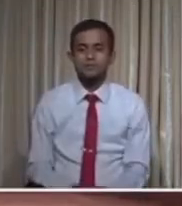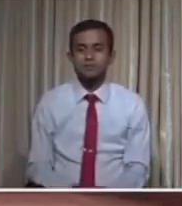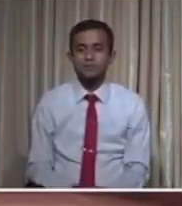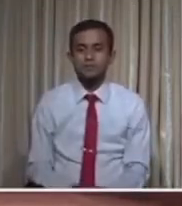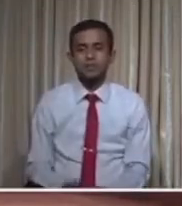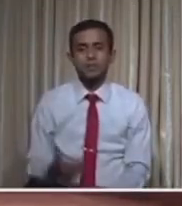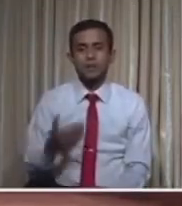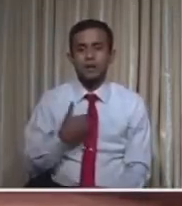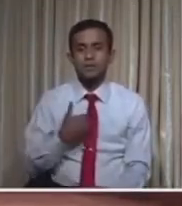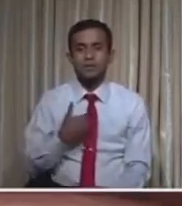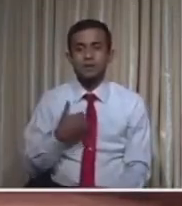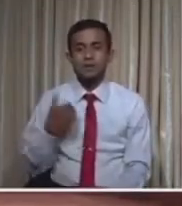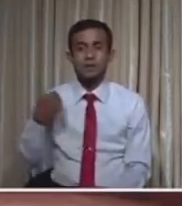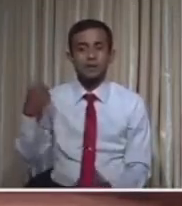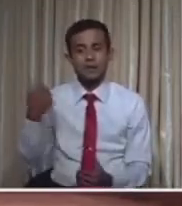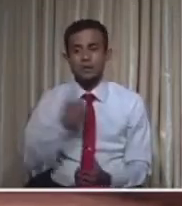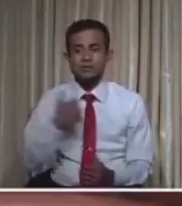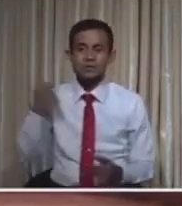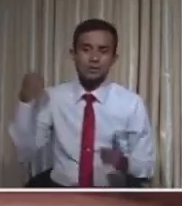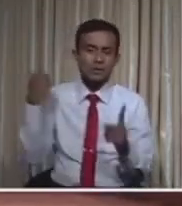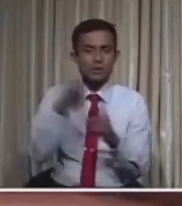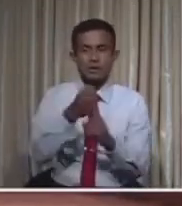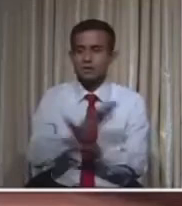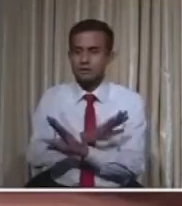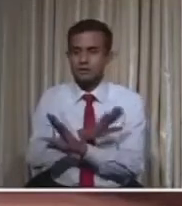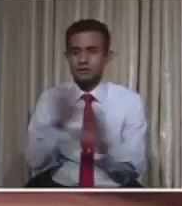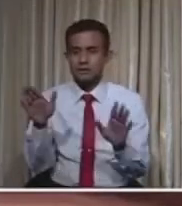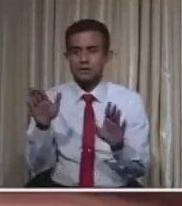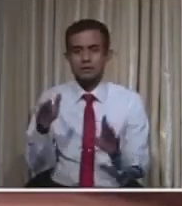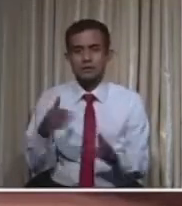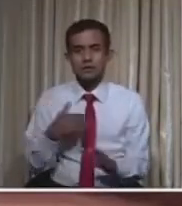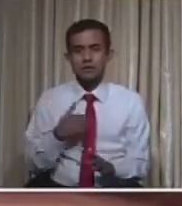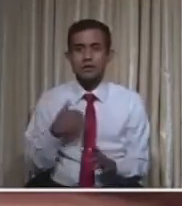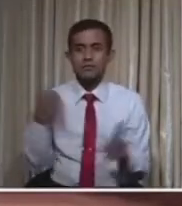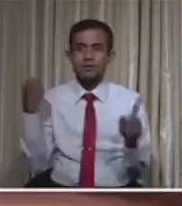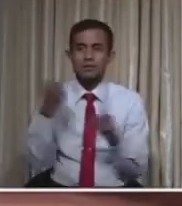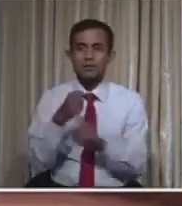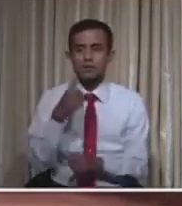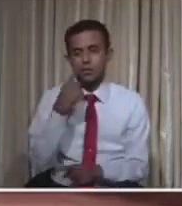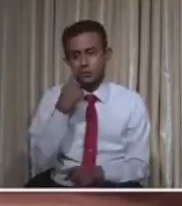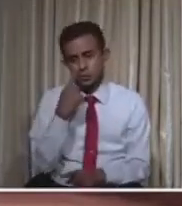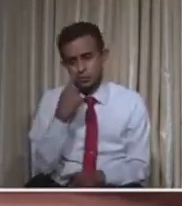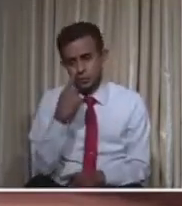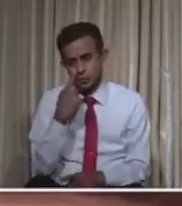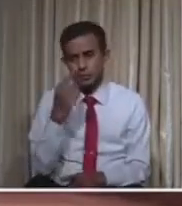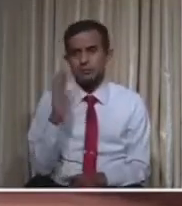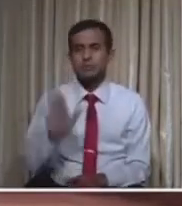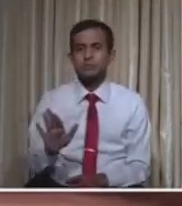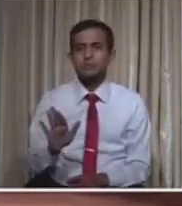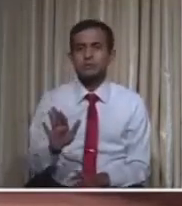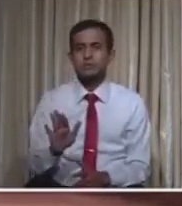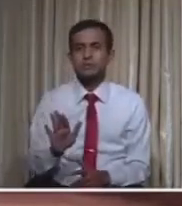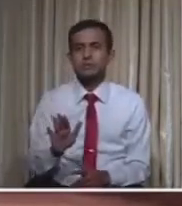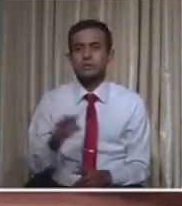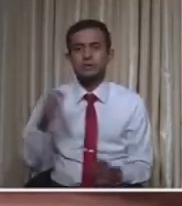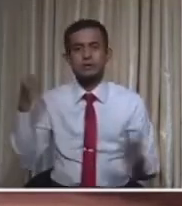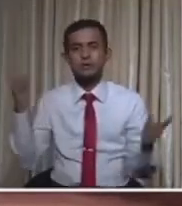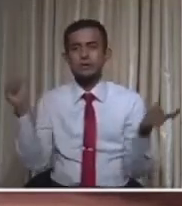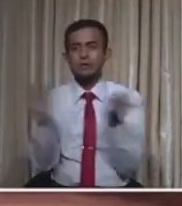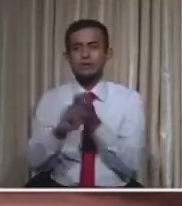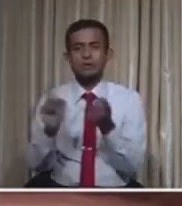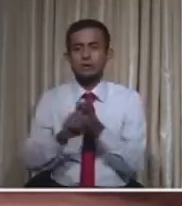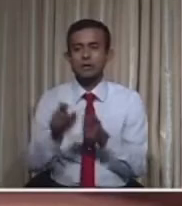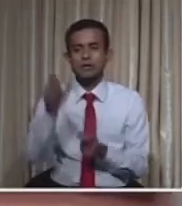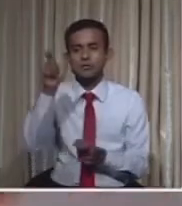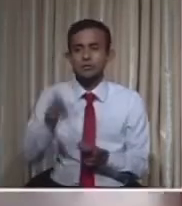අපි නම් ගැහුවොත් ගහන්නේ නැහැ. අපි නම් ගැහුවොත් අනුකම්පා කරනවා. ඒ ගහගන්න ජාතිය මිනිස්සු නෙවෙයි